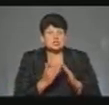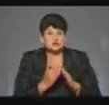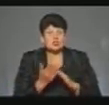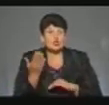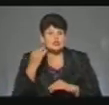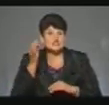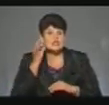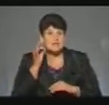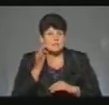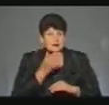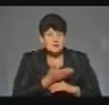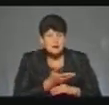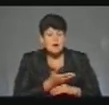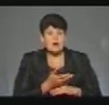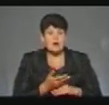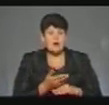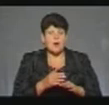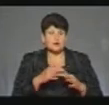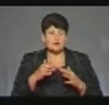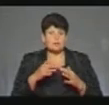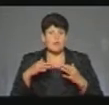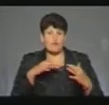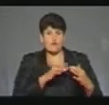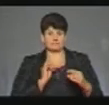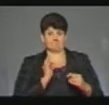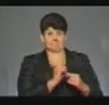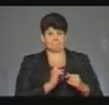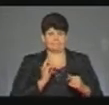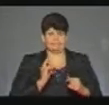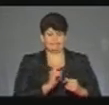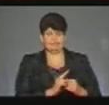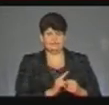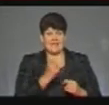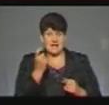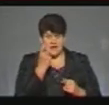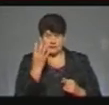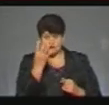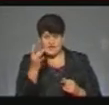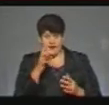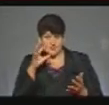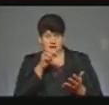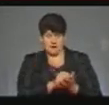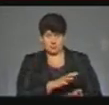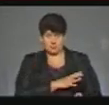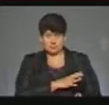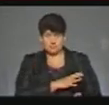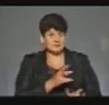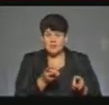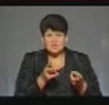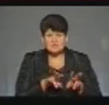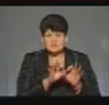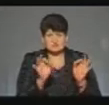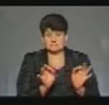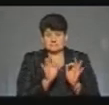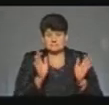німецьких колоній. Але послухайте, після того, як фронт декілька разів походив туди-сюди, Харків 4 рази брали. Ви думаєте, там залишились німецькі колонії? Якщо